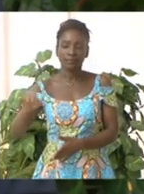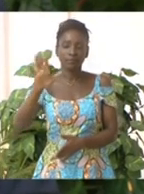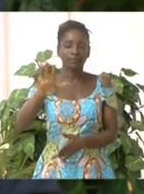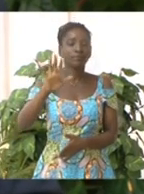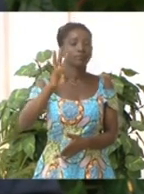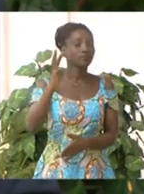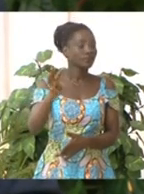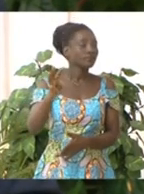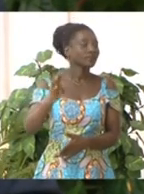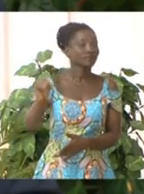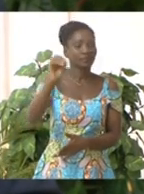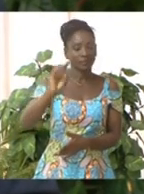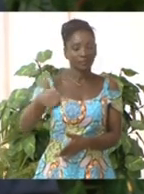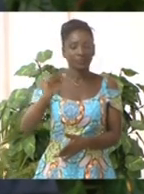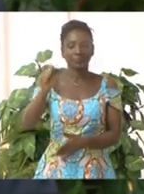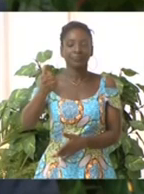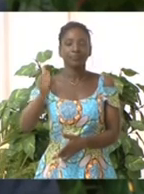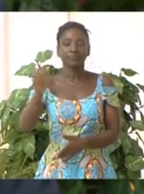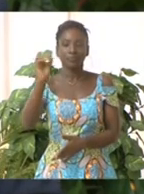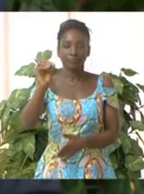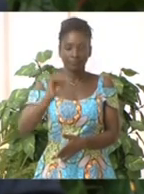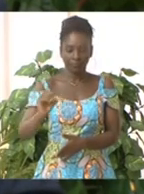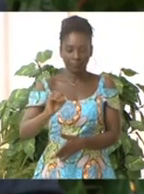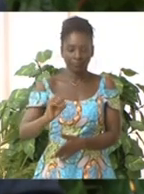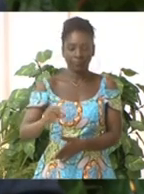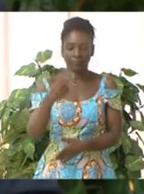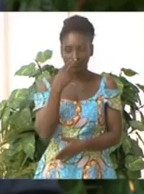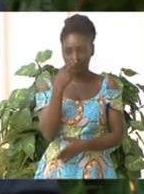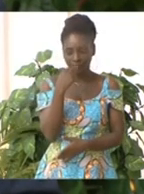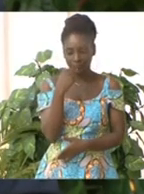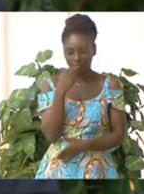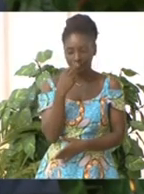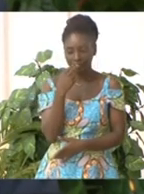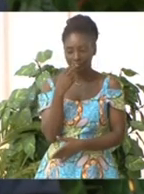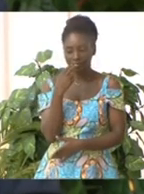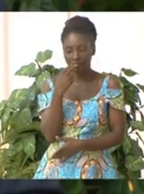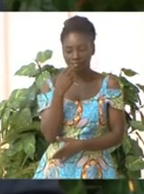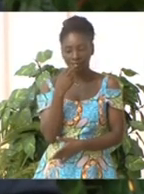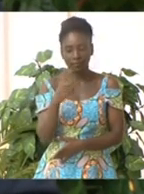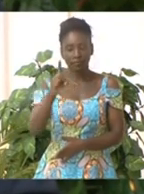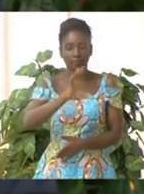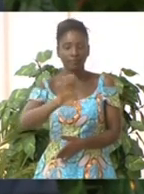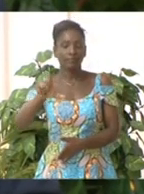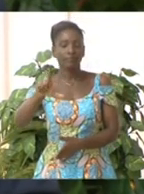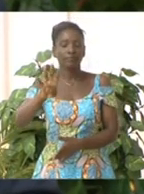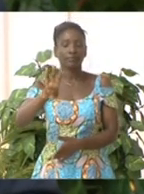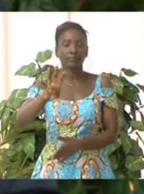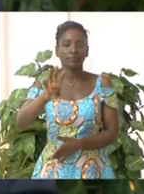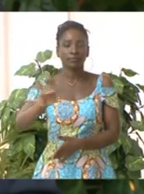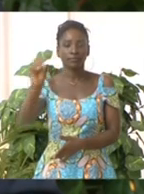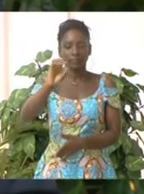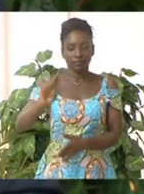54, soit 0,10%. Bédié Conan Aimé Henri, 124,